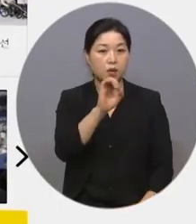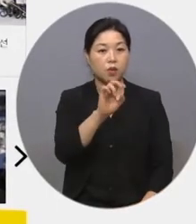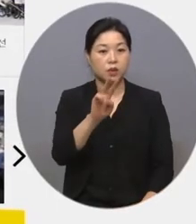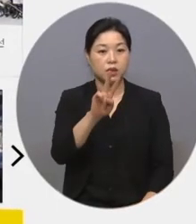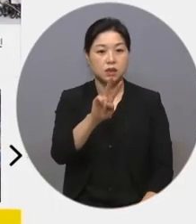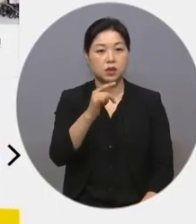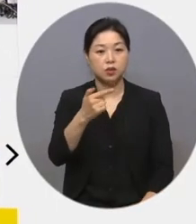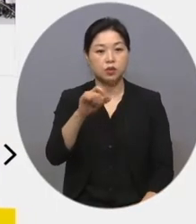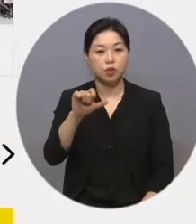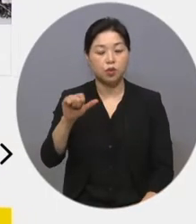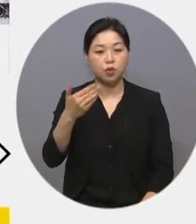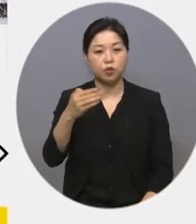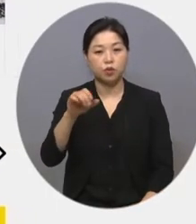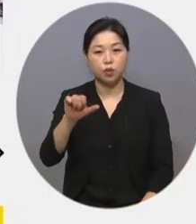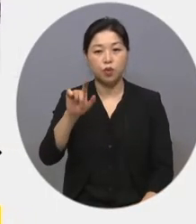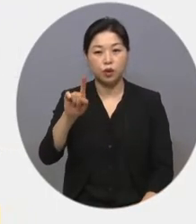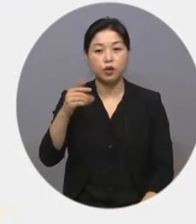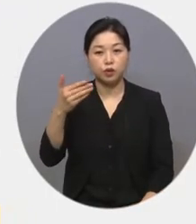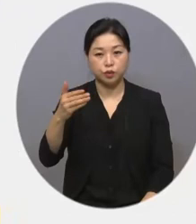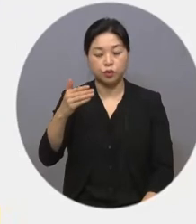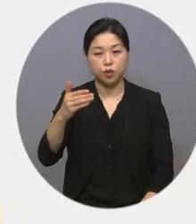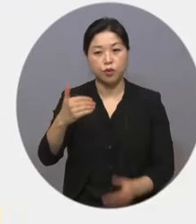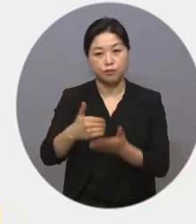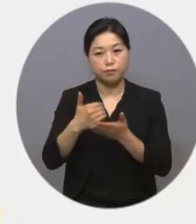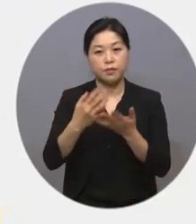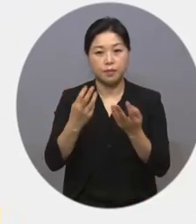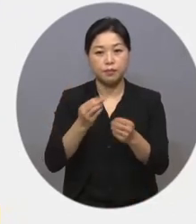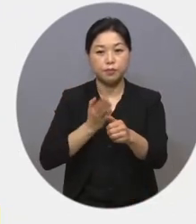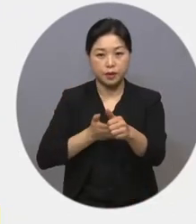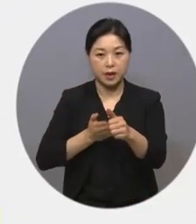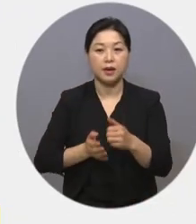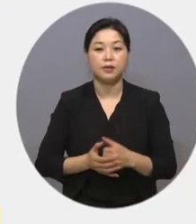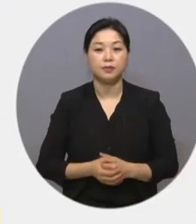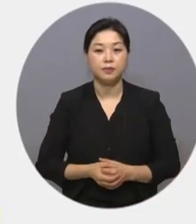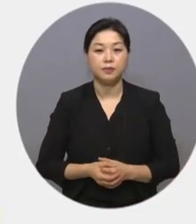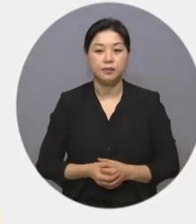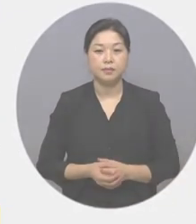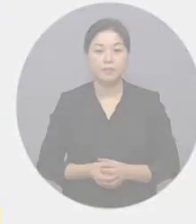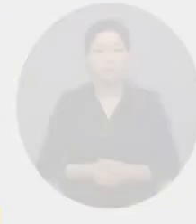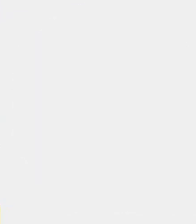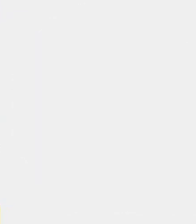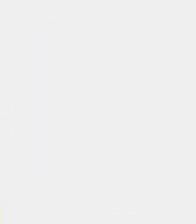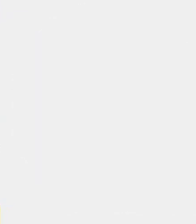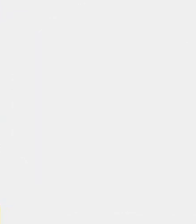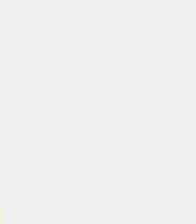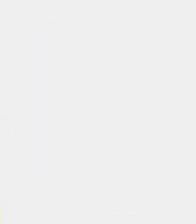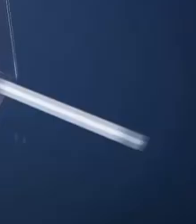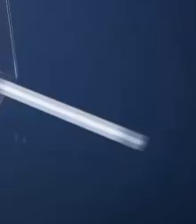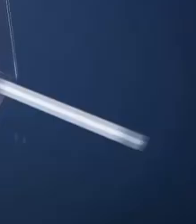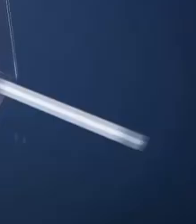전화번호 02-2655-9519로 많은 제보 바랍니다.